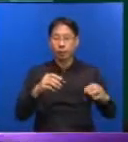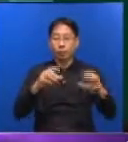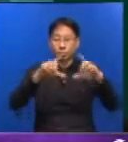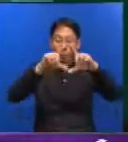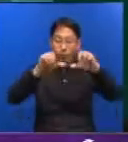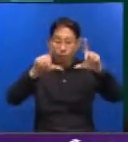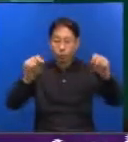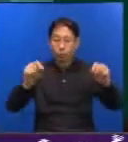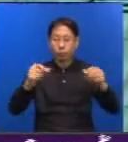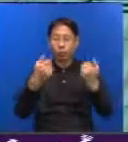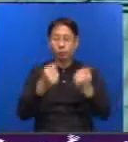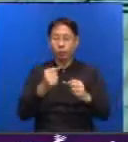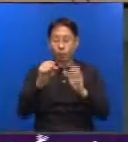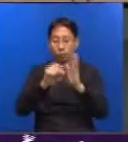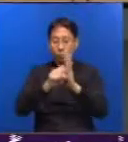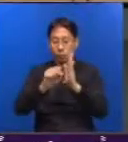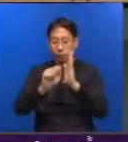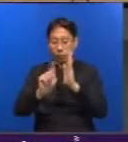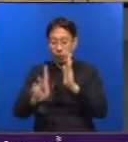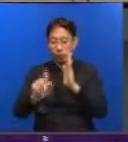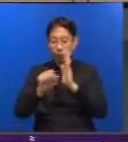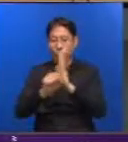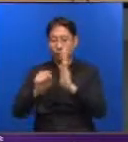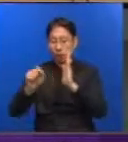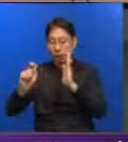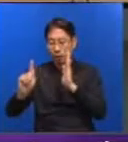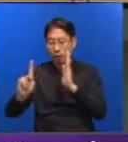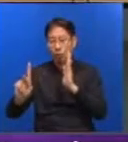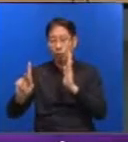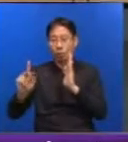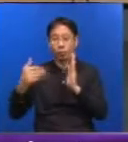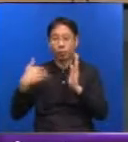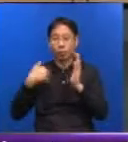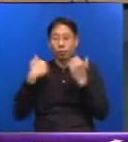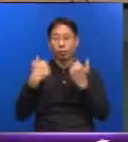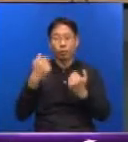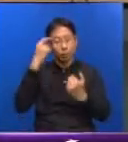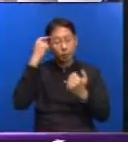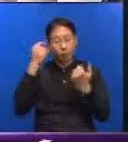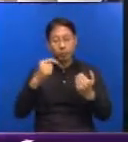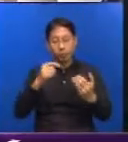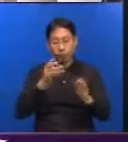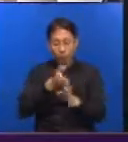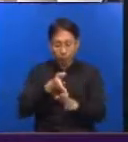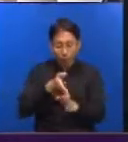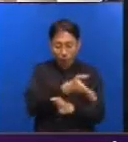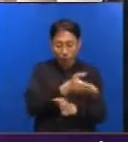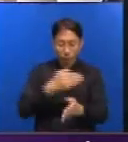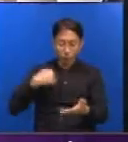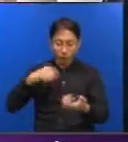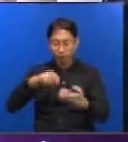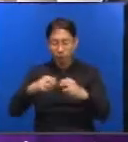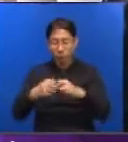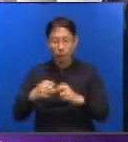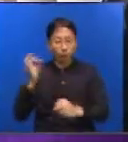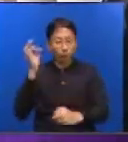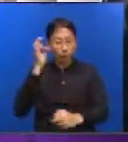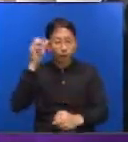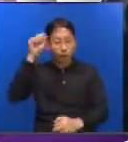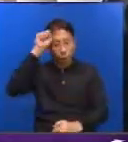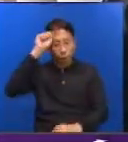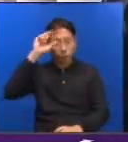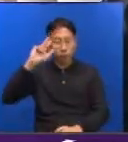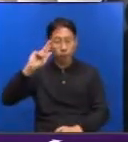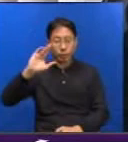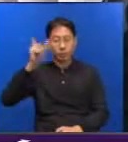assembly!!"สมติสงคลามและสมตสาคร จะจดการเลอกตงลวงหน้าในหน่วยเลือกตั้งที่มีปัหาไปฟงเสียงกรกตอสมชั